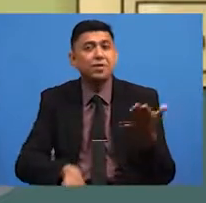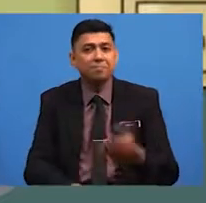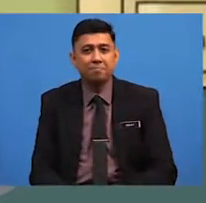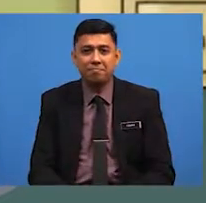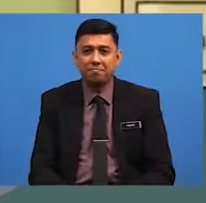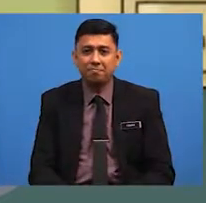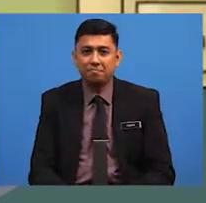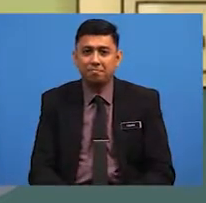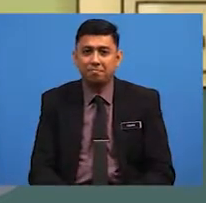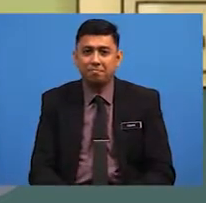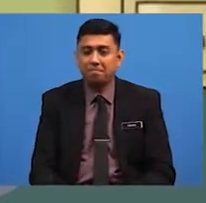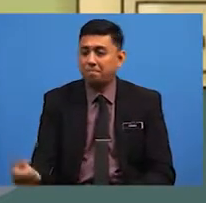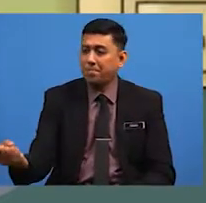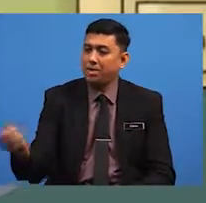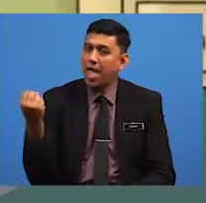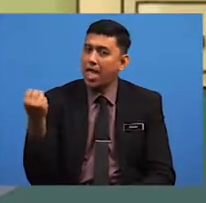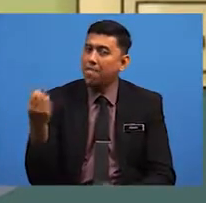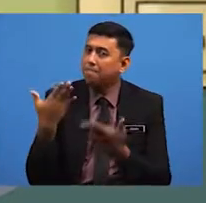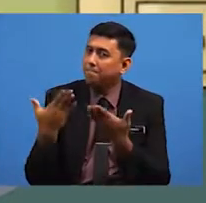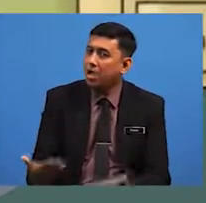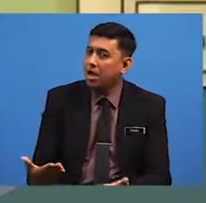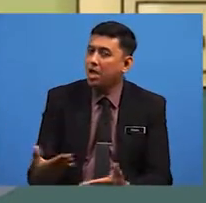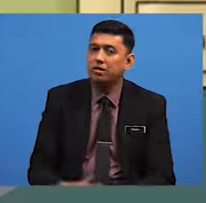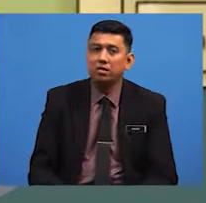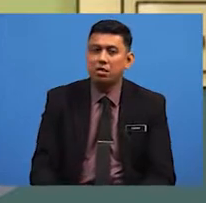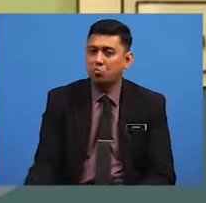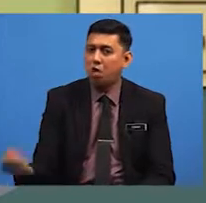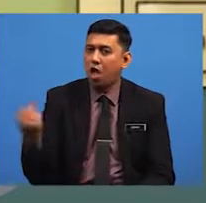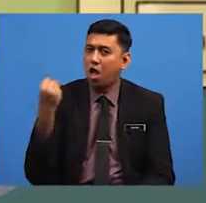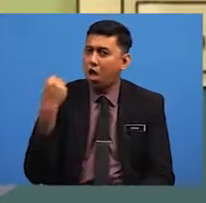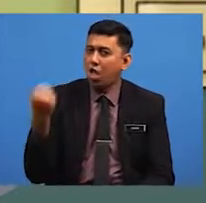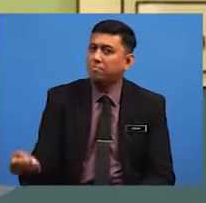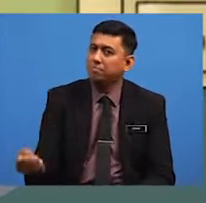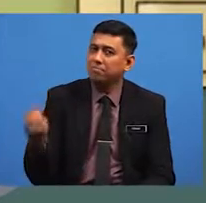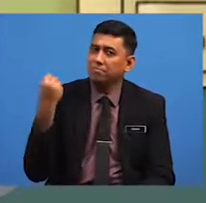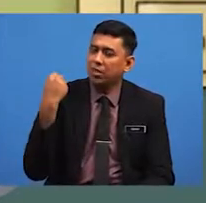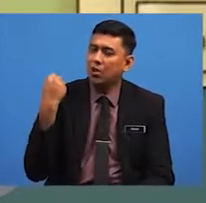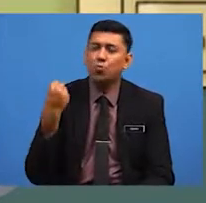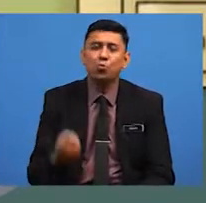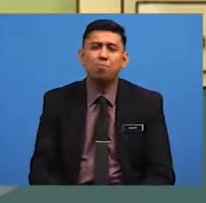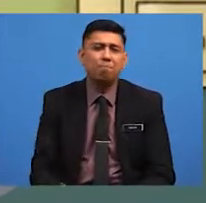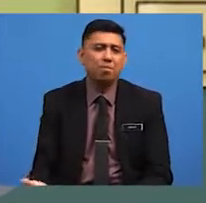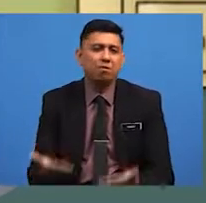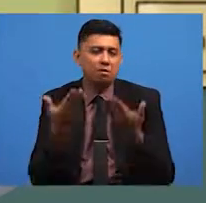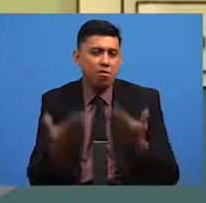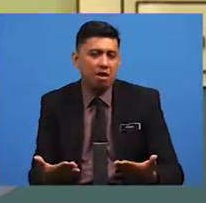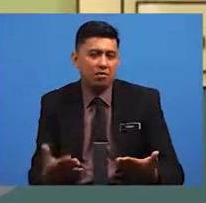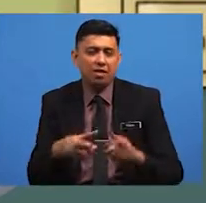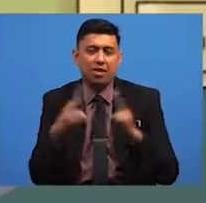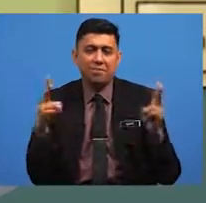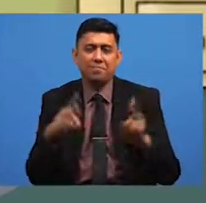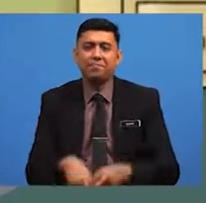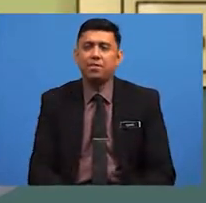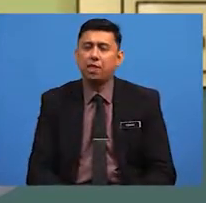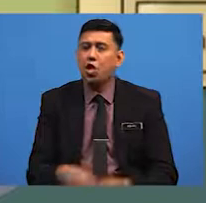ini pemeran Oke lucu banget guys berat yang memberi